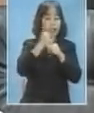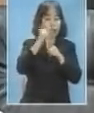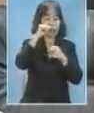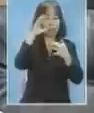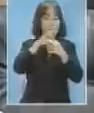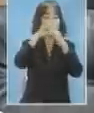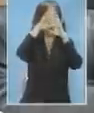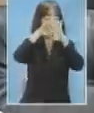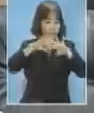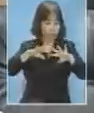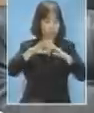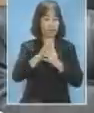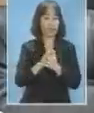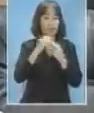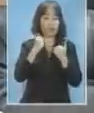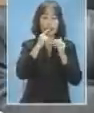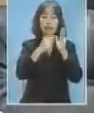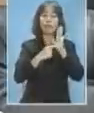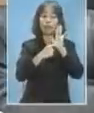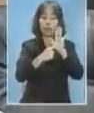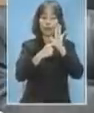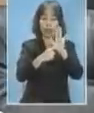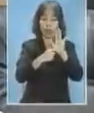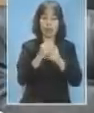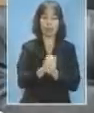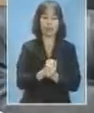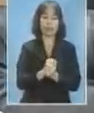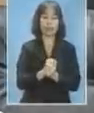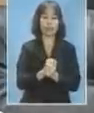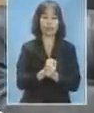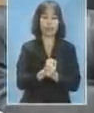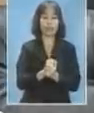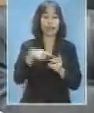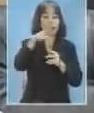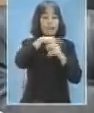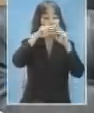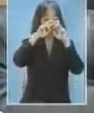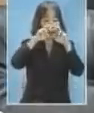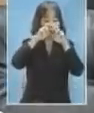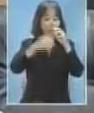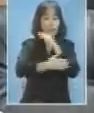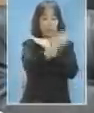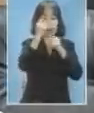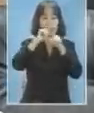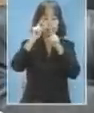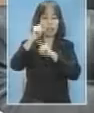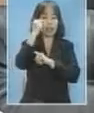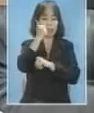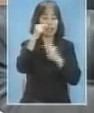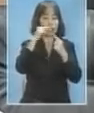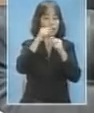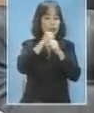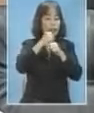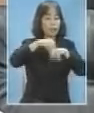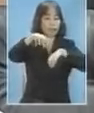ประชาคมอาเซียนเป็นตัวอย่างให้เห็นว่าเราสามารถที่จะแสวงหาโอกาสจากตลาดเหล่านี้ด้วยฐานการผลิ